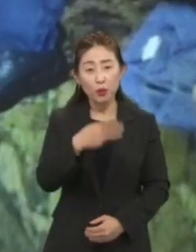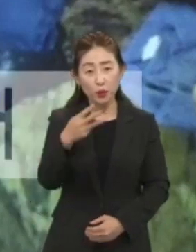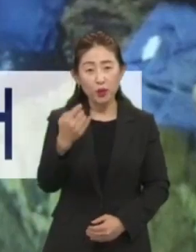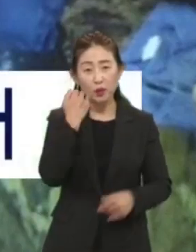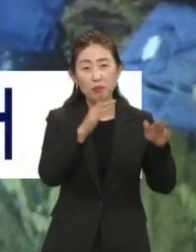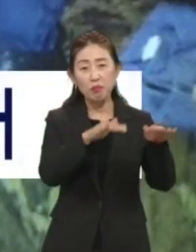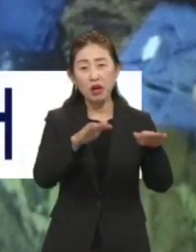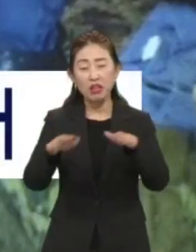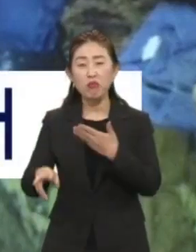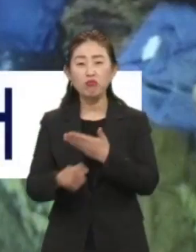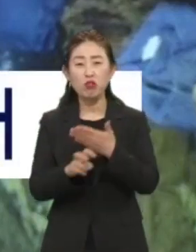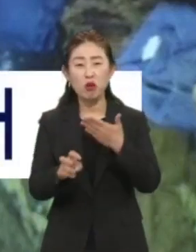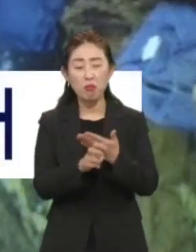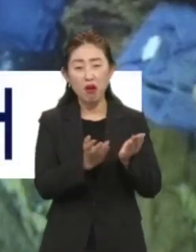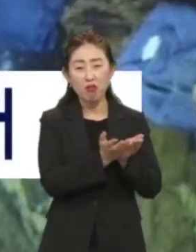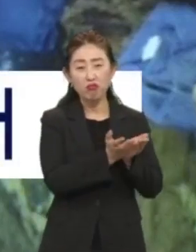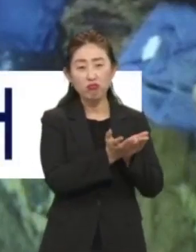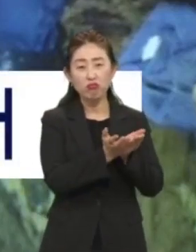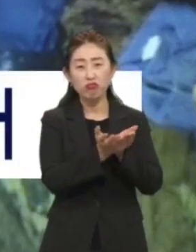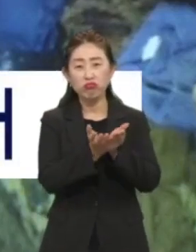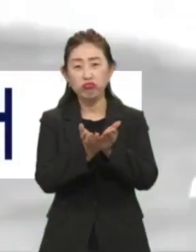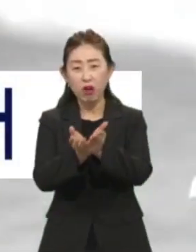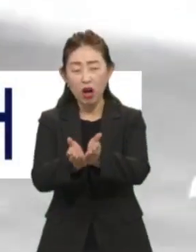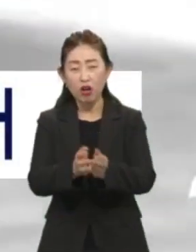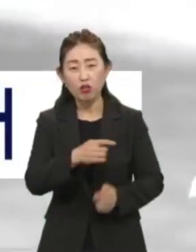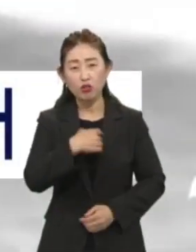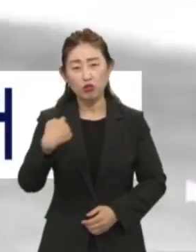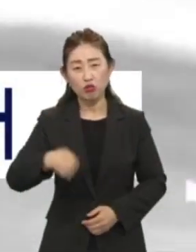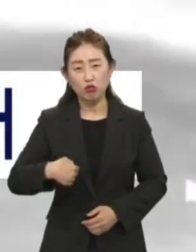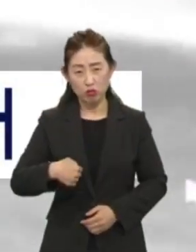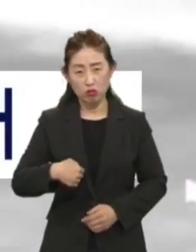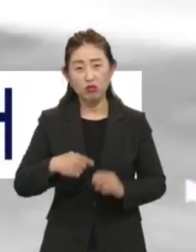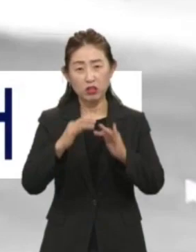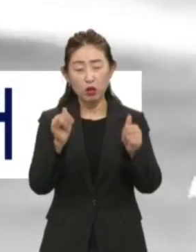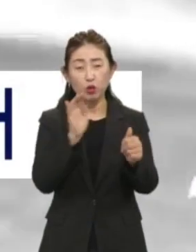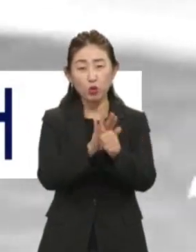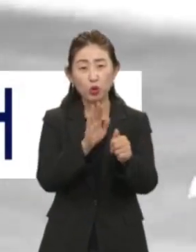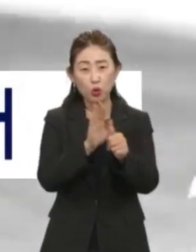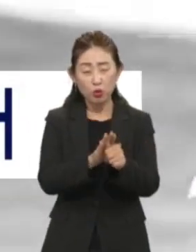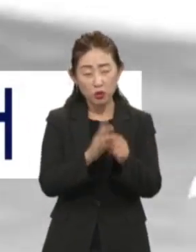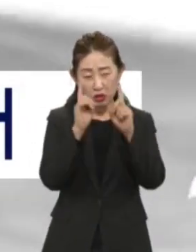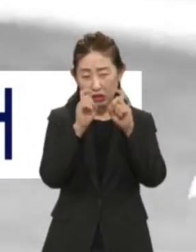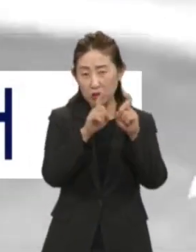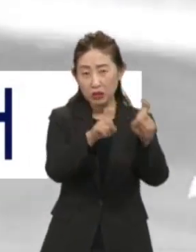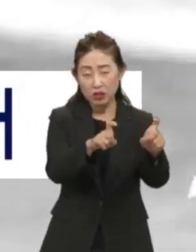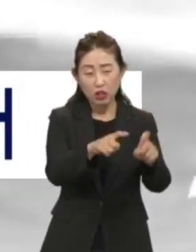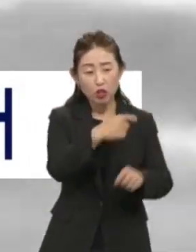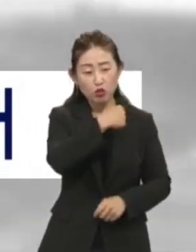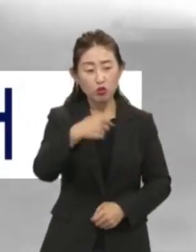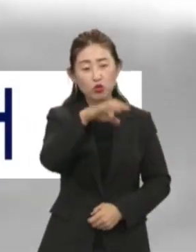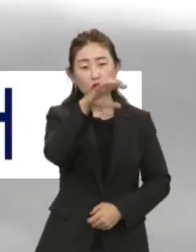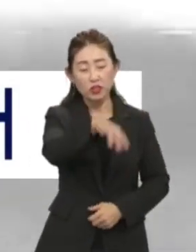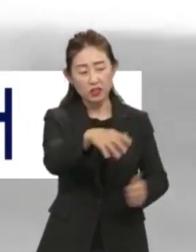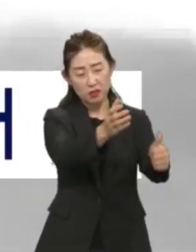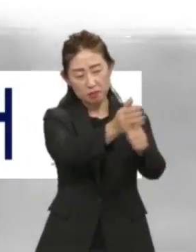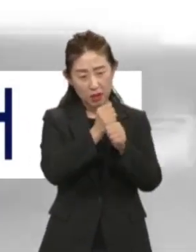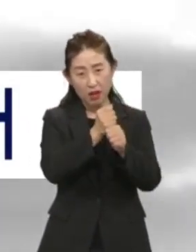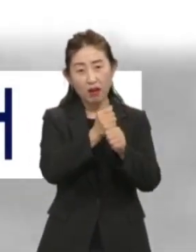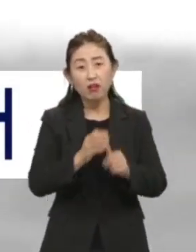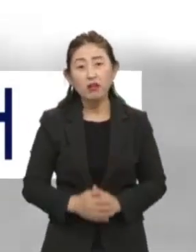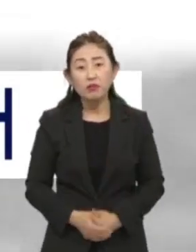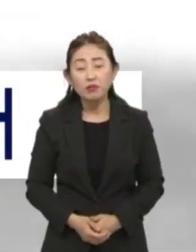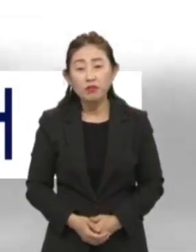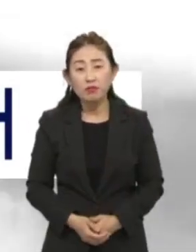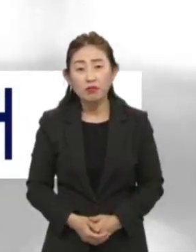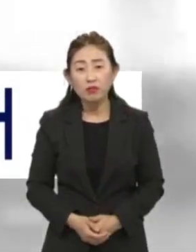최근 선박을 타고 보령 해상으로 밀입국한 중국인 일당을 도은 용의자 한 명이 중국 현지에서 붙잡혔습니다